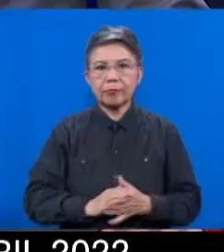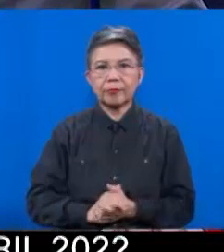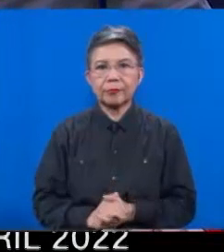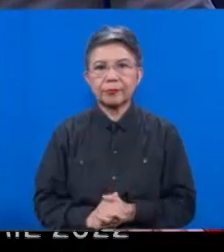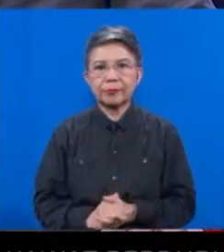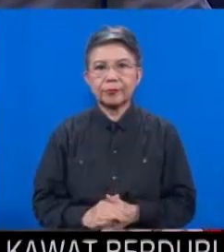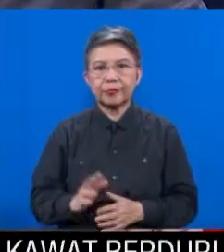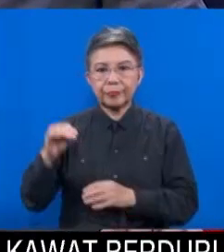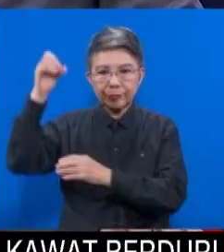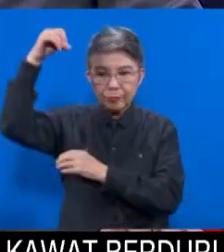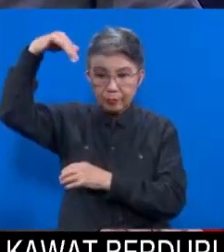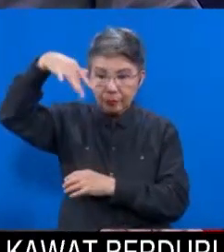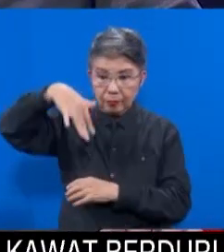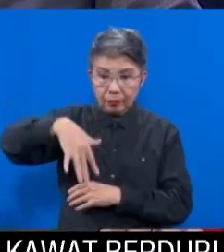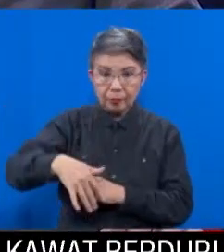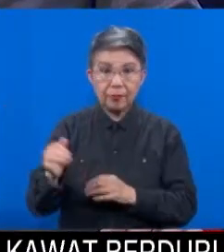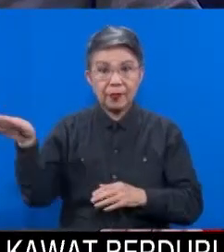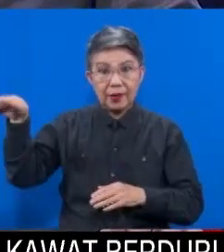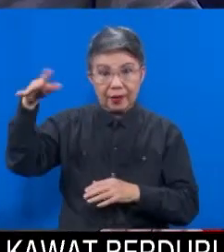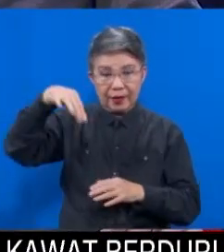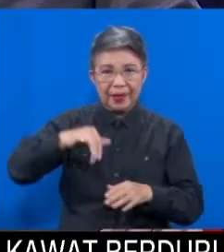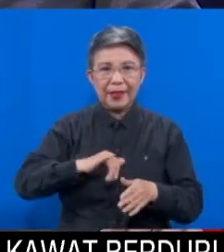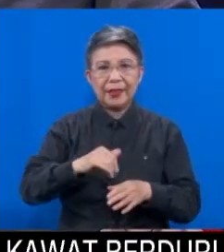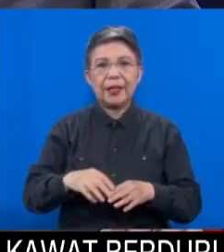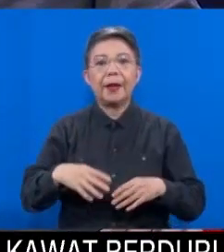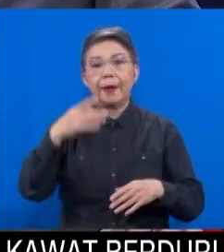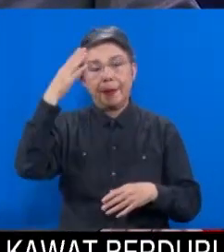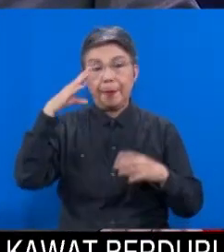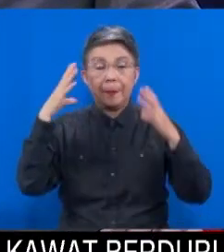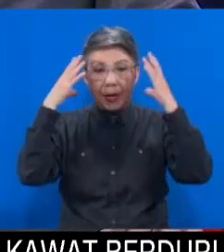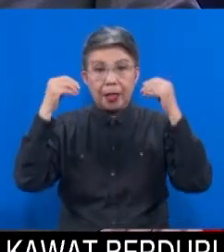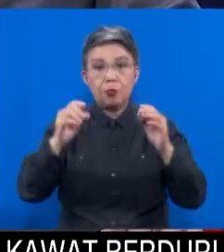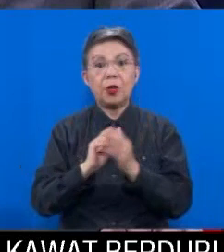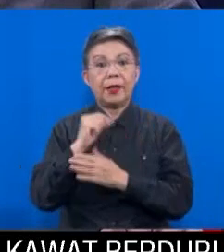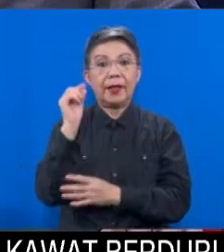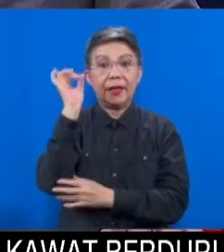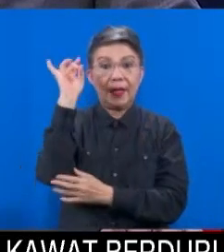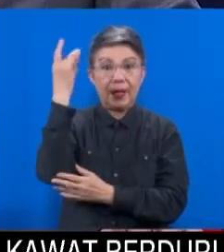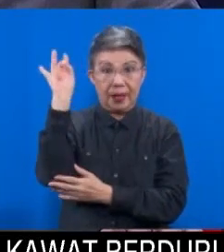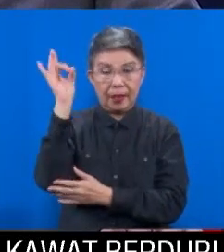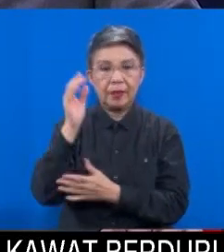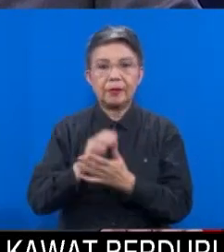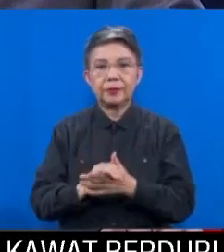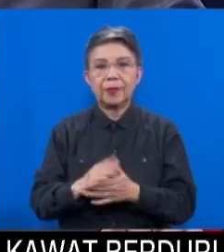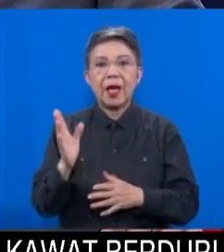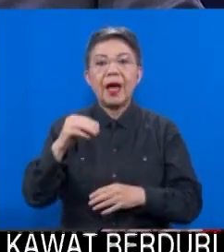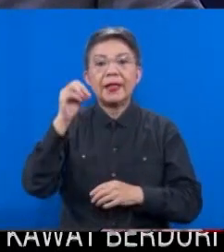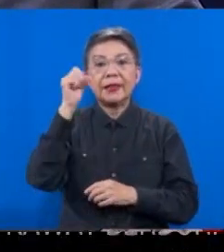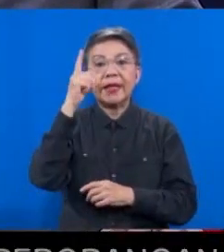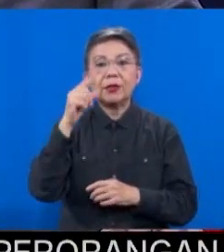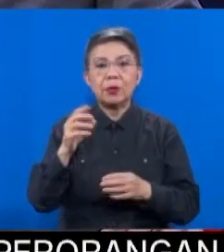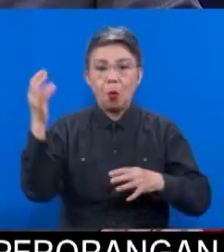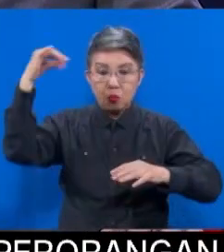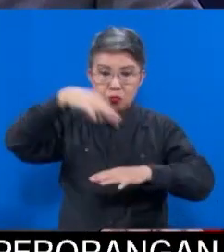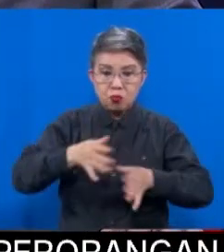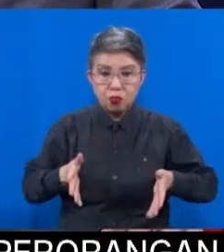Air terjun Lembah Anai yang berada di pinggir Jalan Raya Padang Bukit Tinggi, Sumatera Barat meluap hingga badan jalan pada Senin lalu. Pasca kejadian,